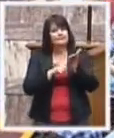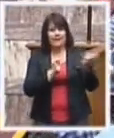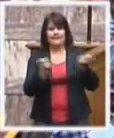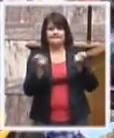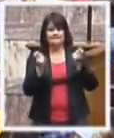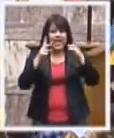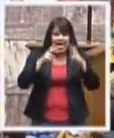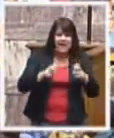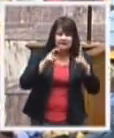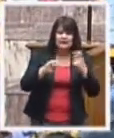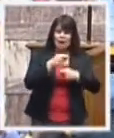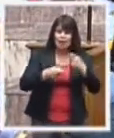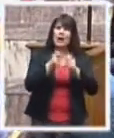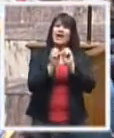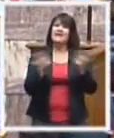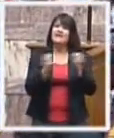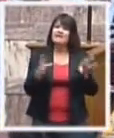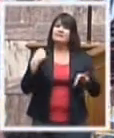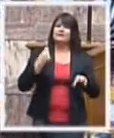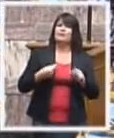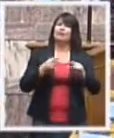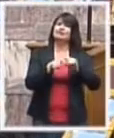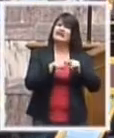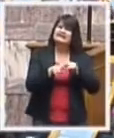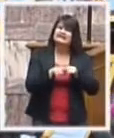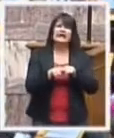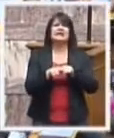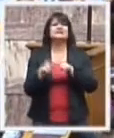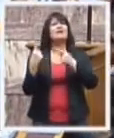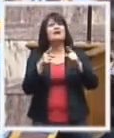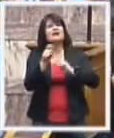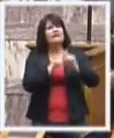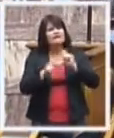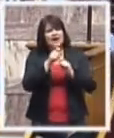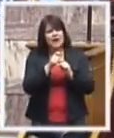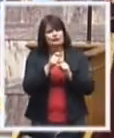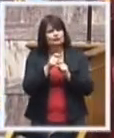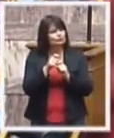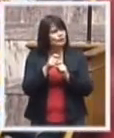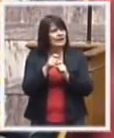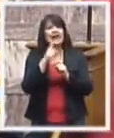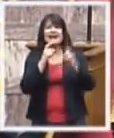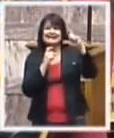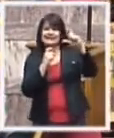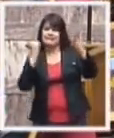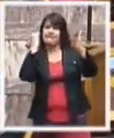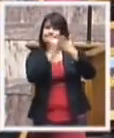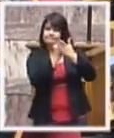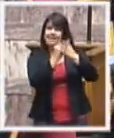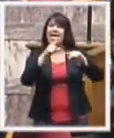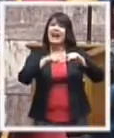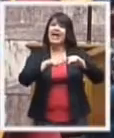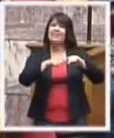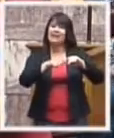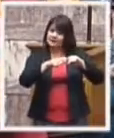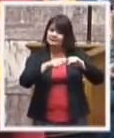θα είναι ενταγμένες η έρευνα αγοράς, τη διαφήμιση, οι δημόσιες σχέσεις, το branding, δηλαδή η δημιουργία ενός θετικού εμπορικού σήματος για την Ελλάδα, με συνεπή και